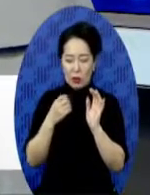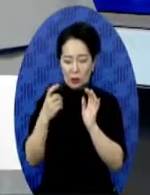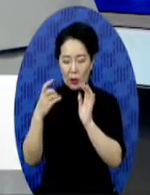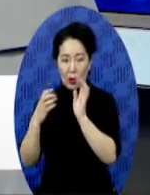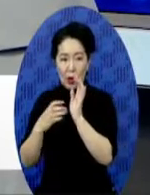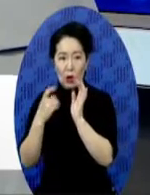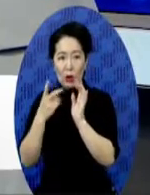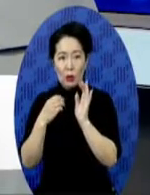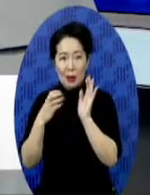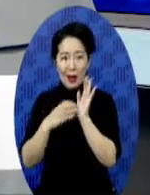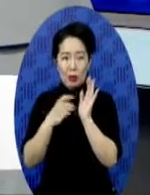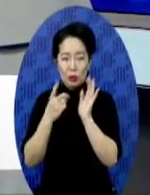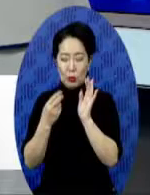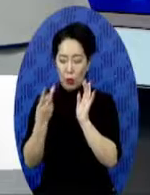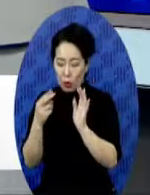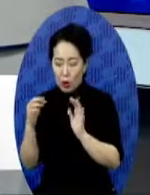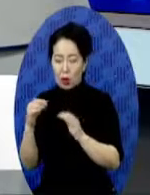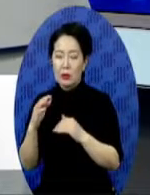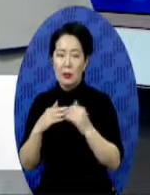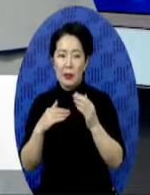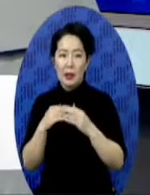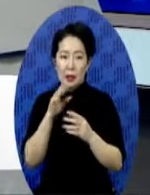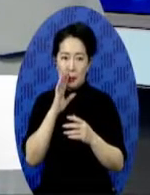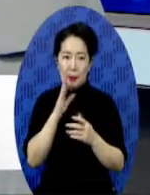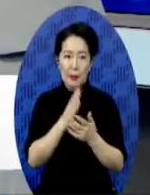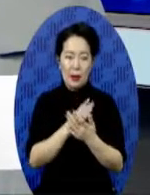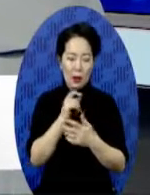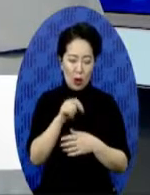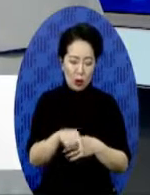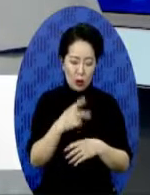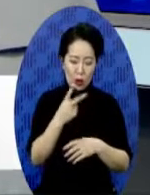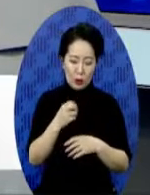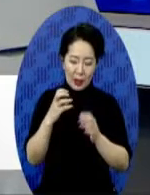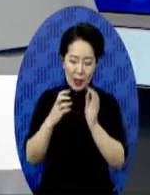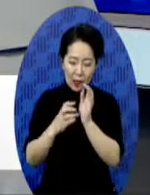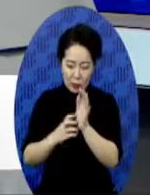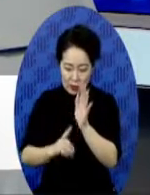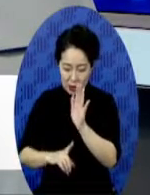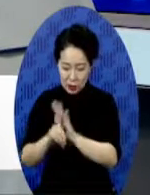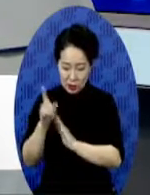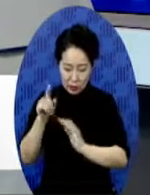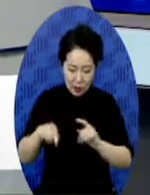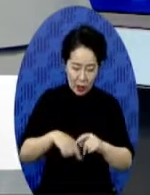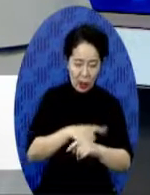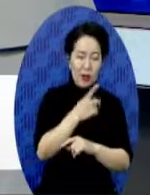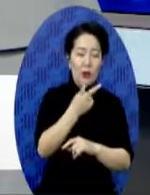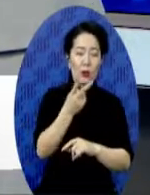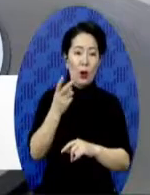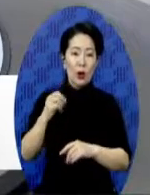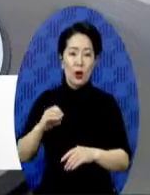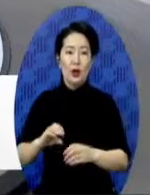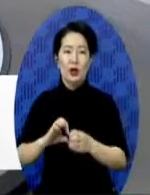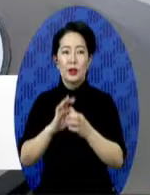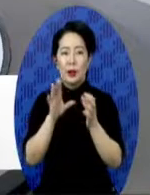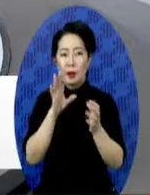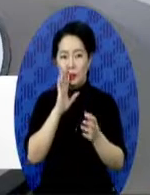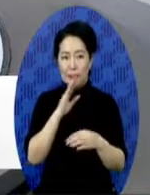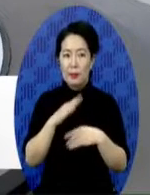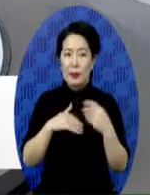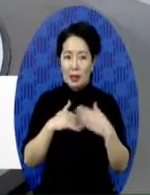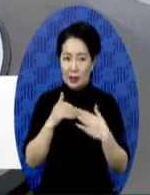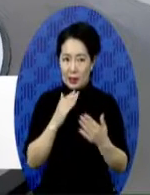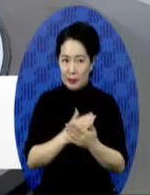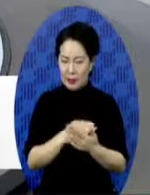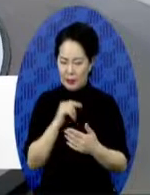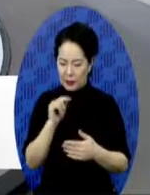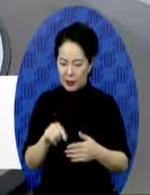байгаа барилгууд бас байгаа. За 2019 онд энэ жил эхлүүлээд одоо 20 онд л шилжилж байгаа бас барилгууд байгаа юм байна. За ерөнхийдөө бол